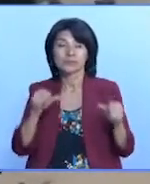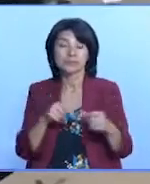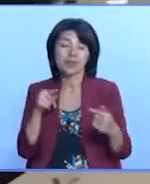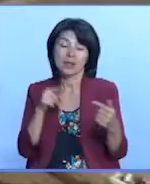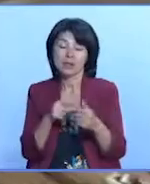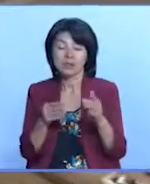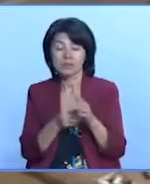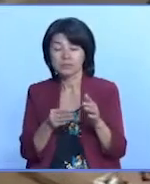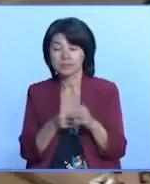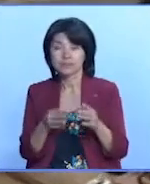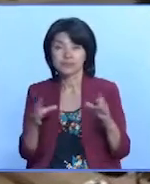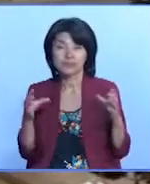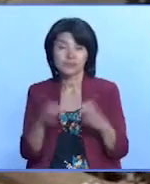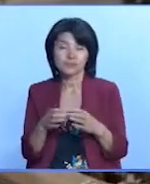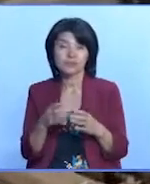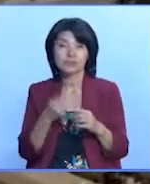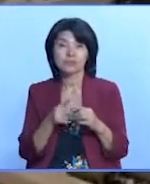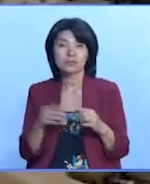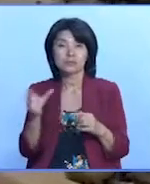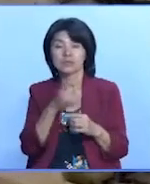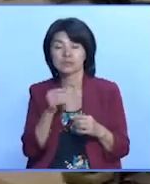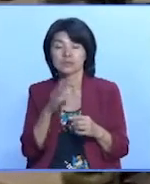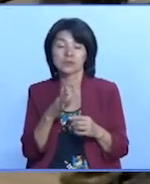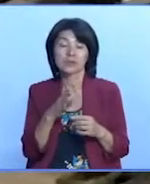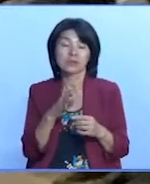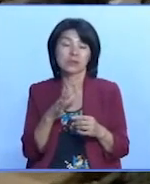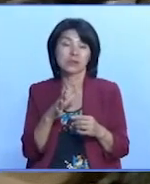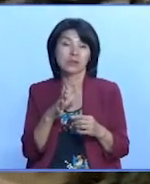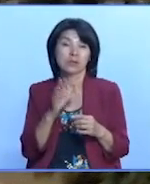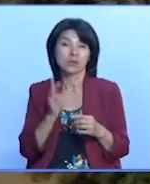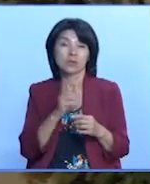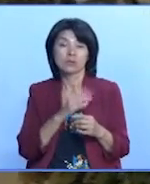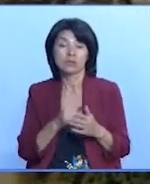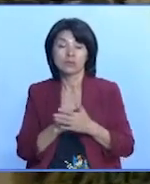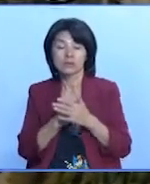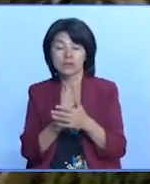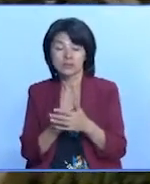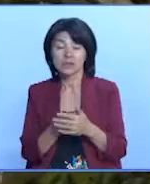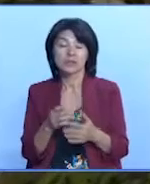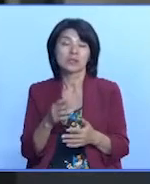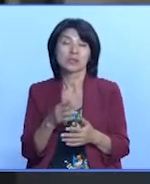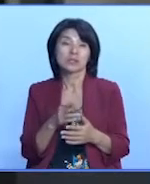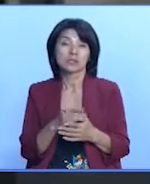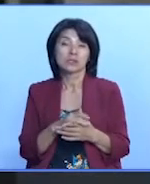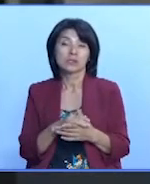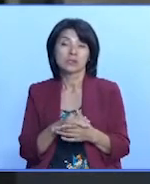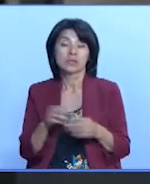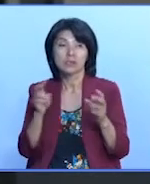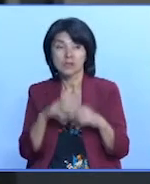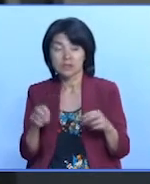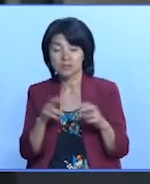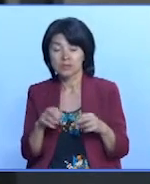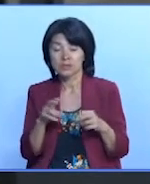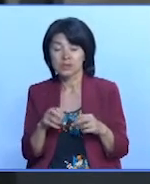культуры в обществе. Организатором выступил МОО «Молодежь за здоровый образ жизни» при поддержке отдела внутренней политики города Павлодар. Рассмотрев